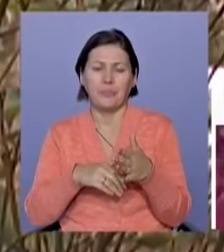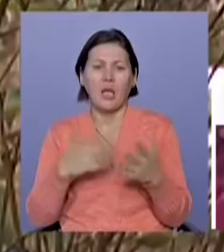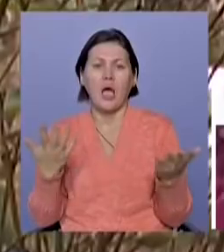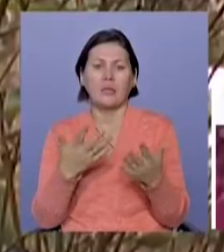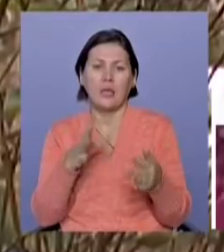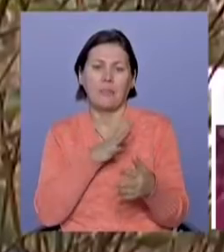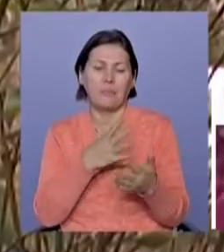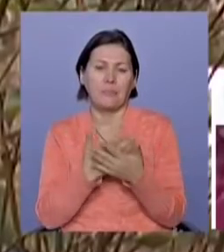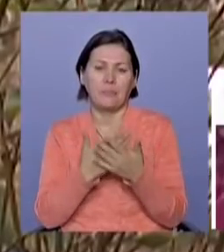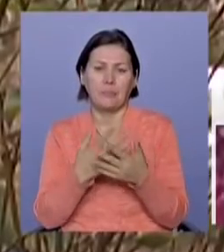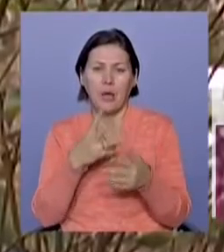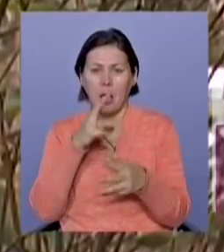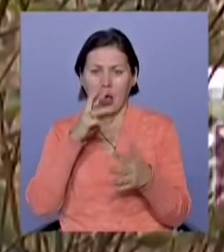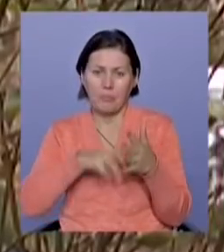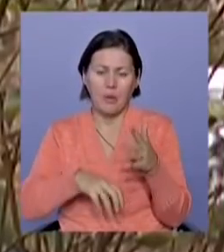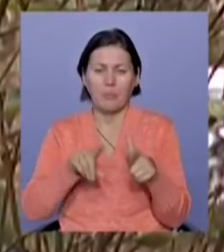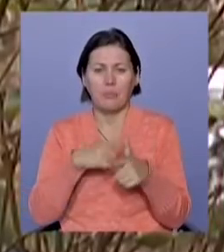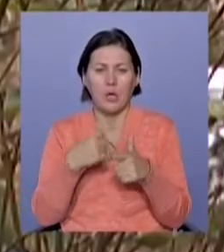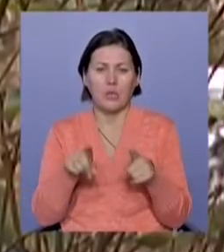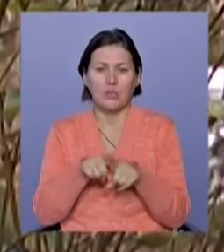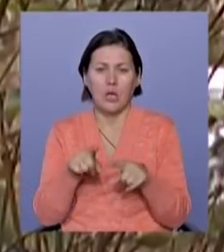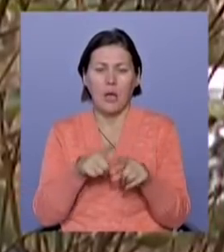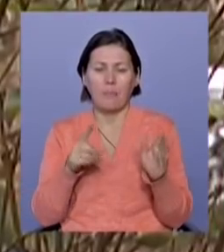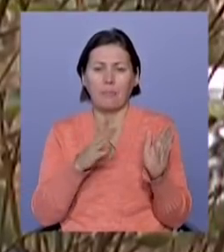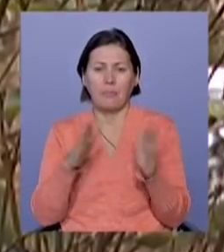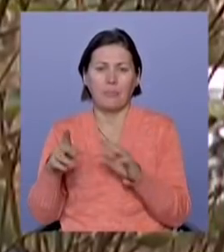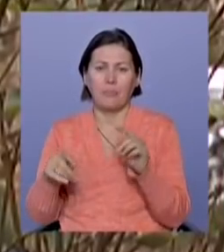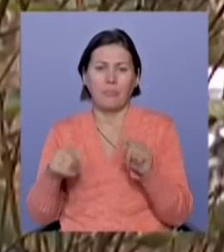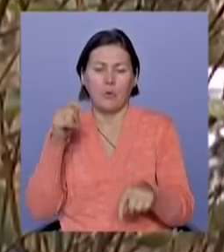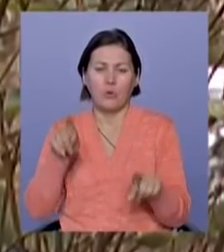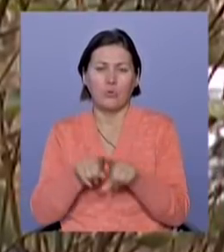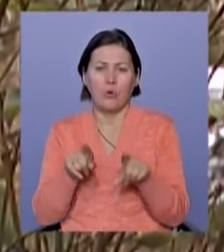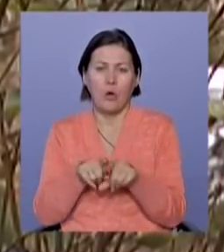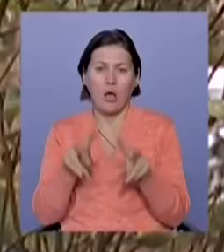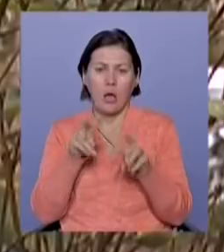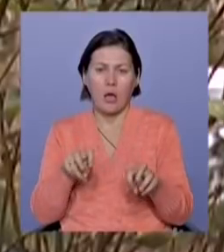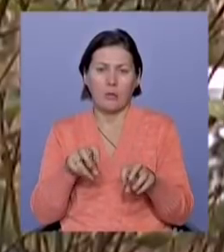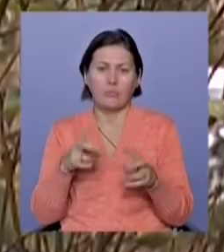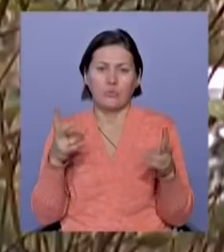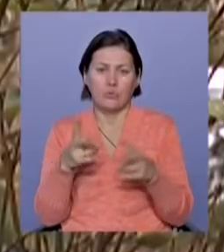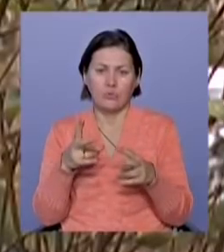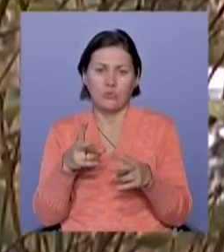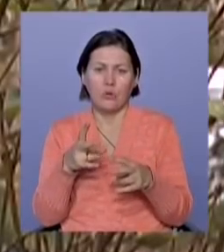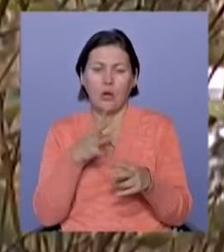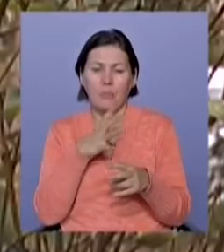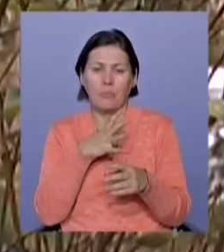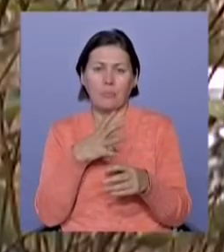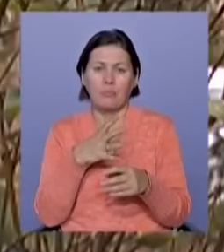қандай да бір айыппұл жағынан немесе тәртіпсіздікке жаза қолдану жағын қарастырса, әрине артық болмас еді.